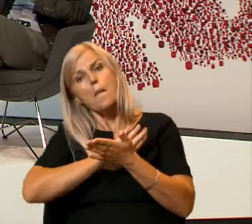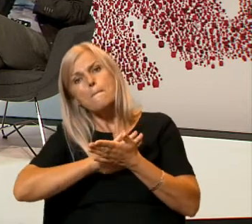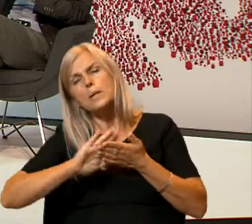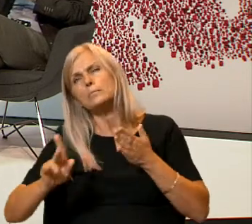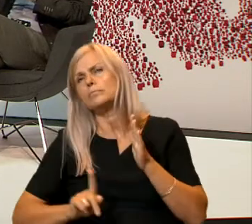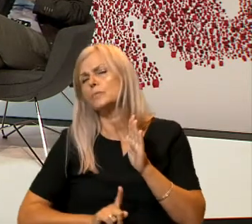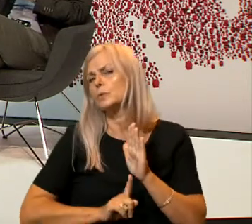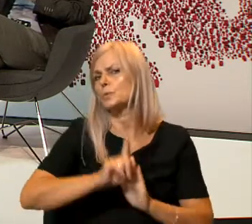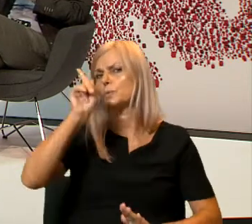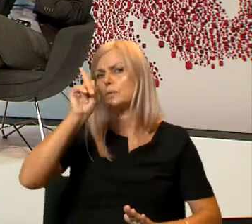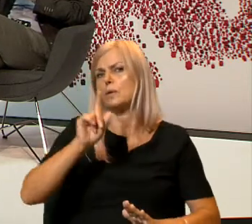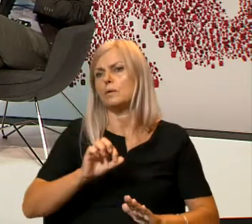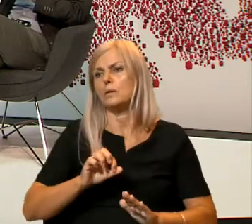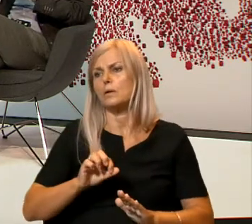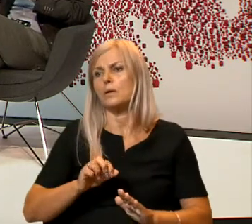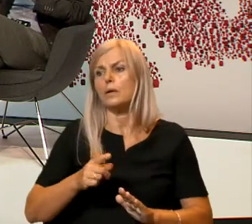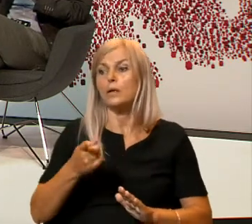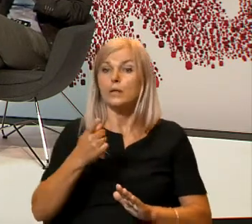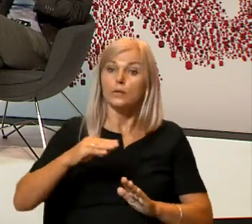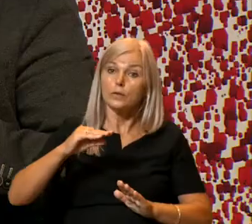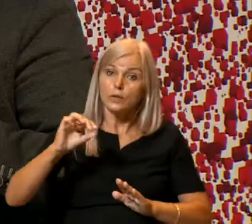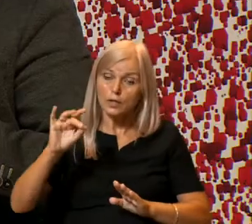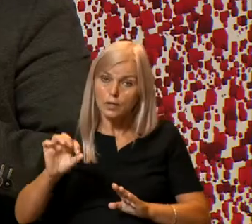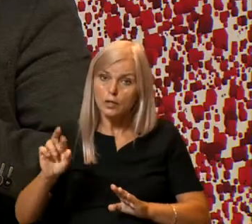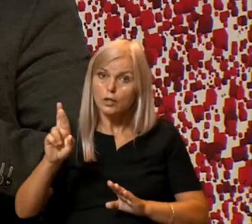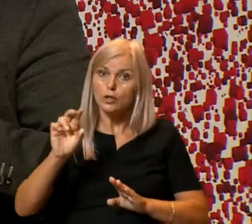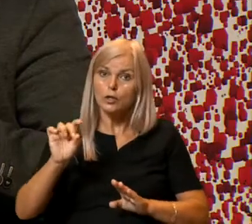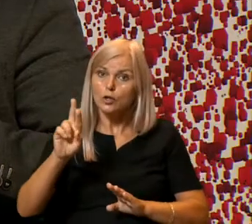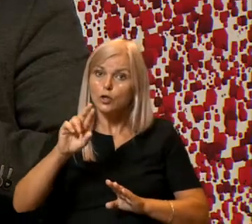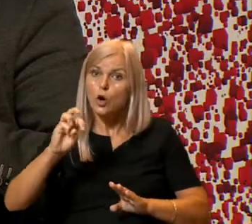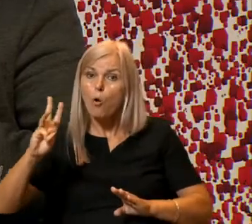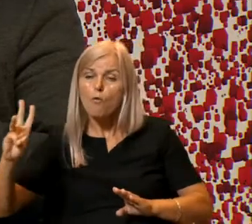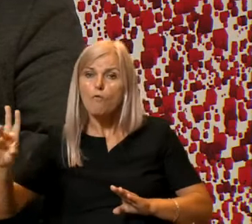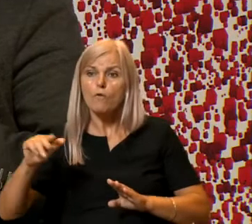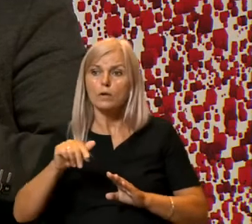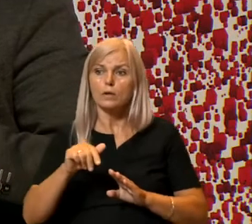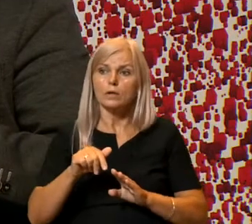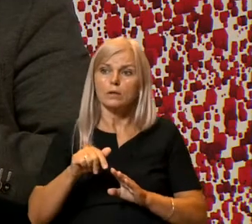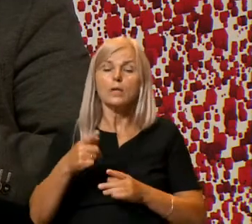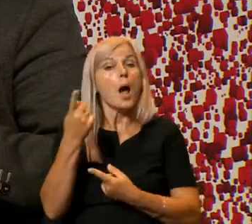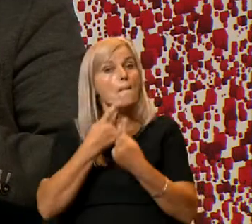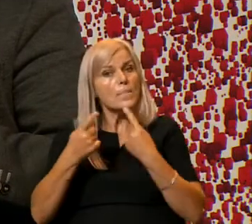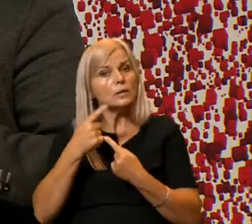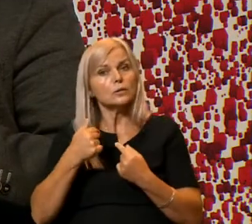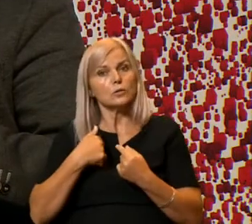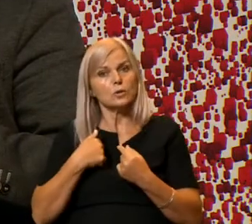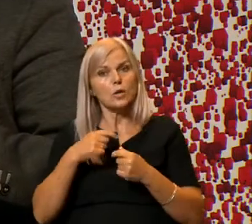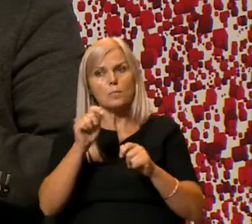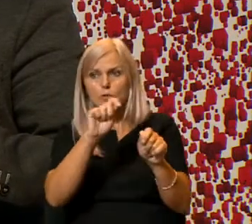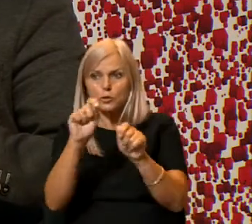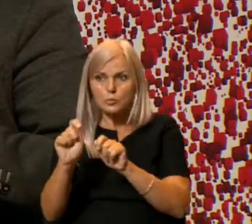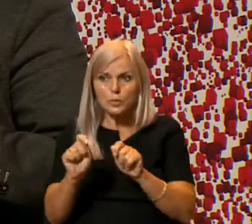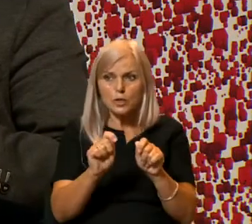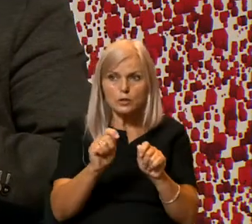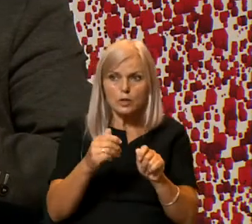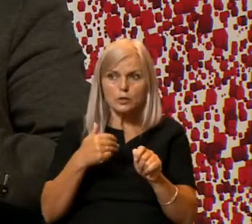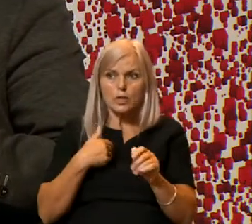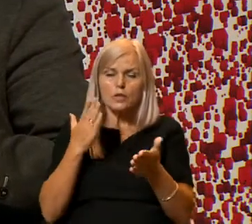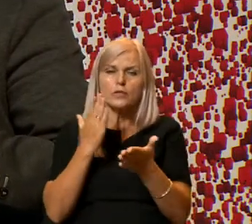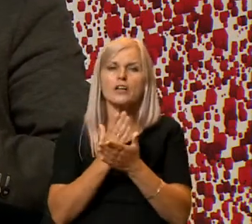postwzrostowe albo degrowth, myślę, że to, co nas napędza, nie tyle jeśli chodzi